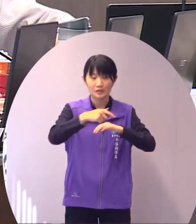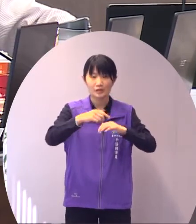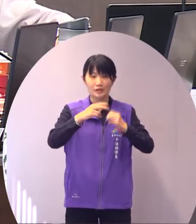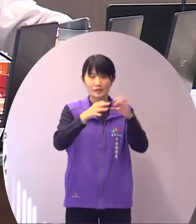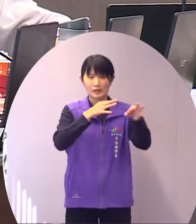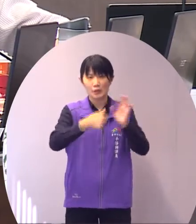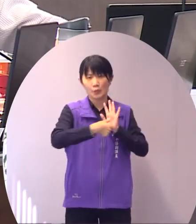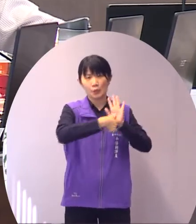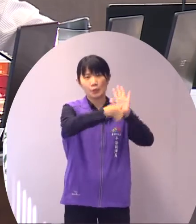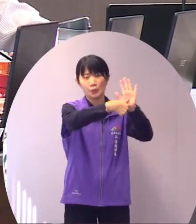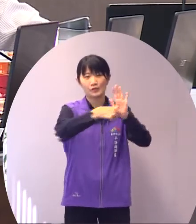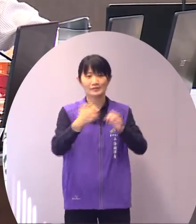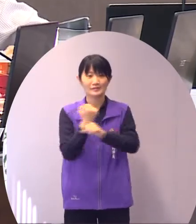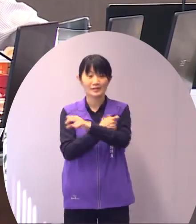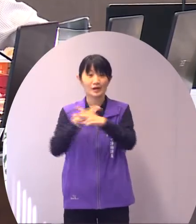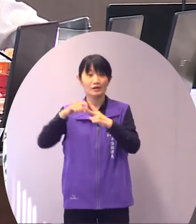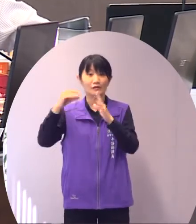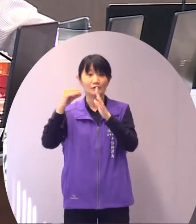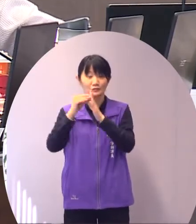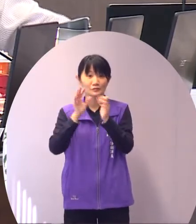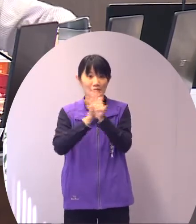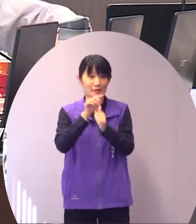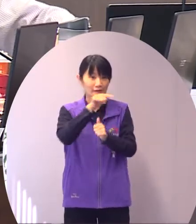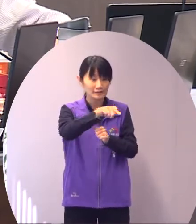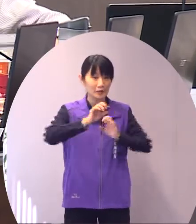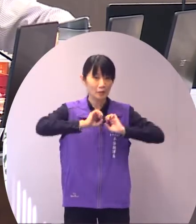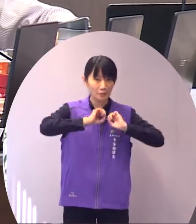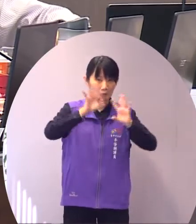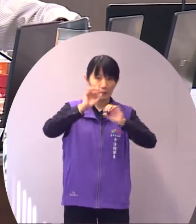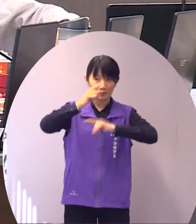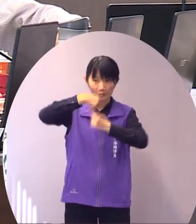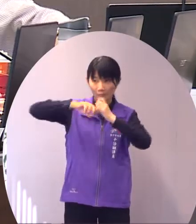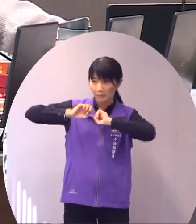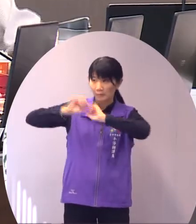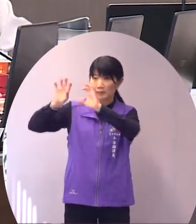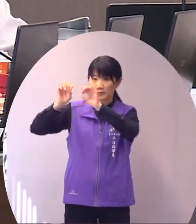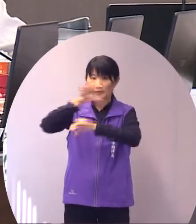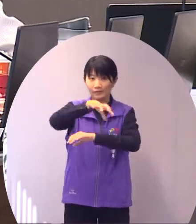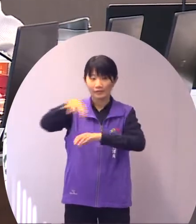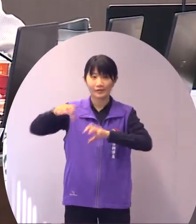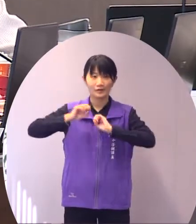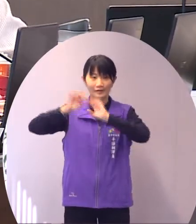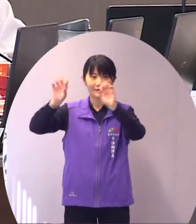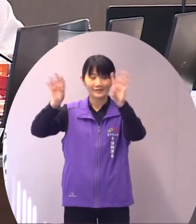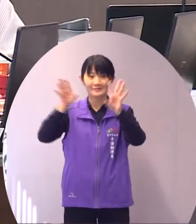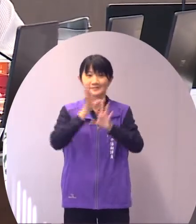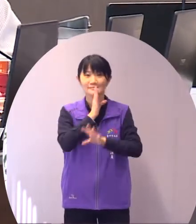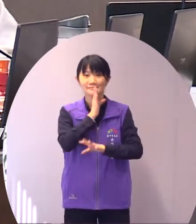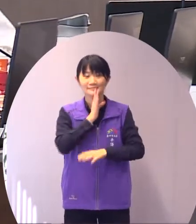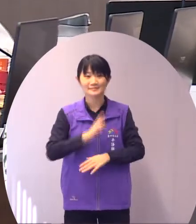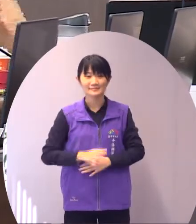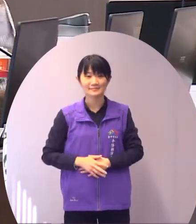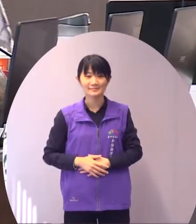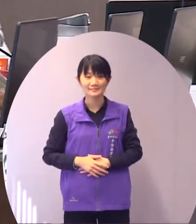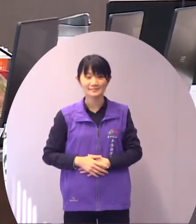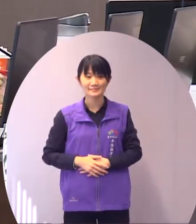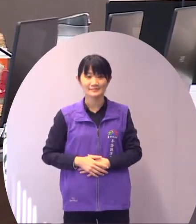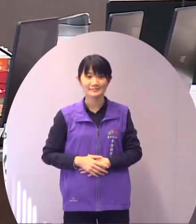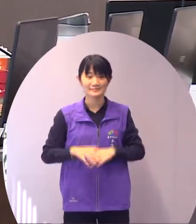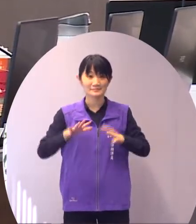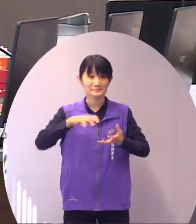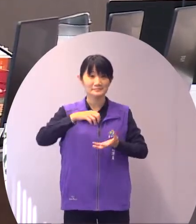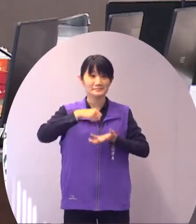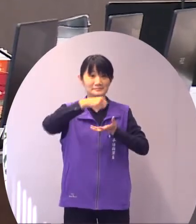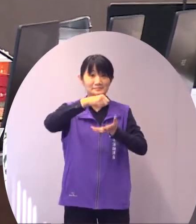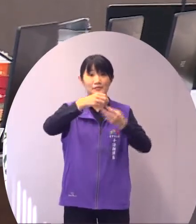劳工局帮我们把十大伴手礼的活动也推销到各场域去，所以在整个伴手礼